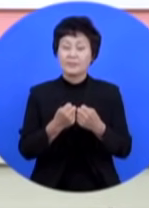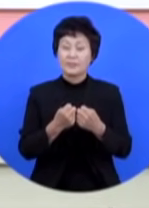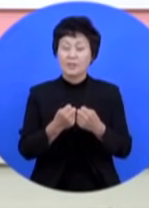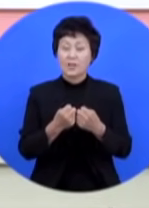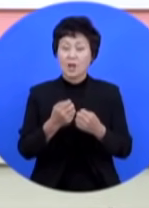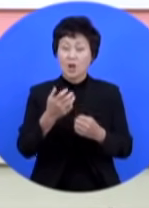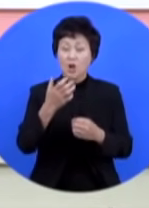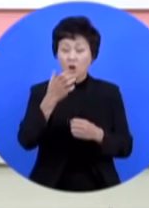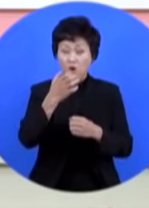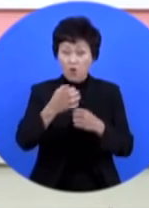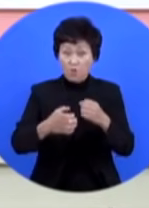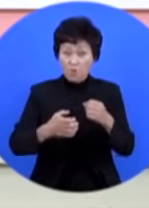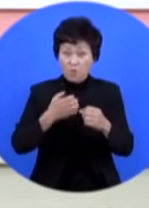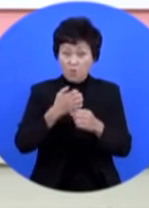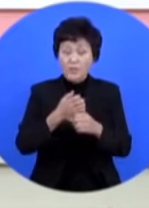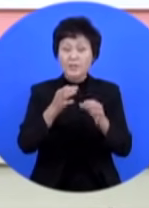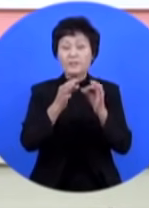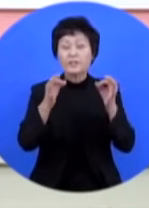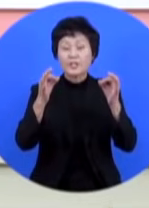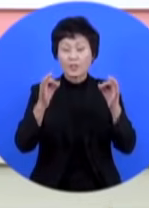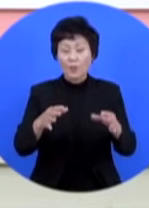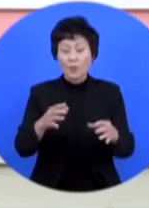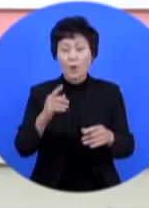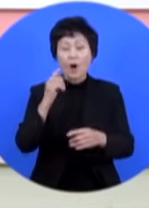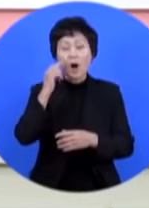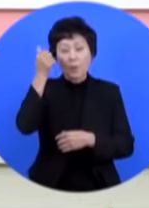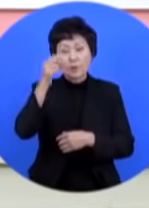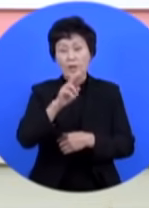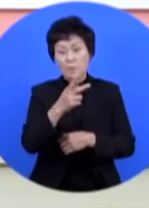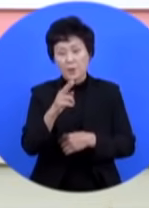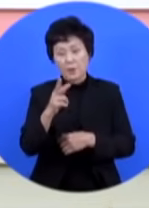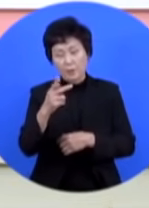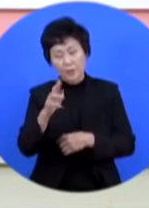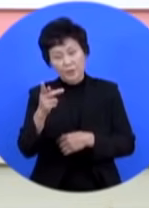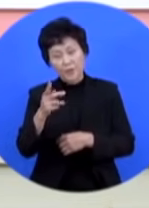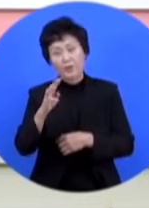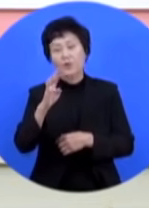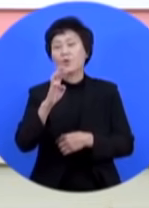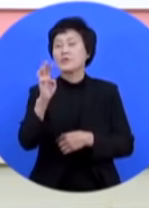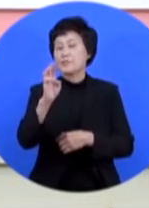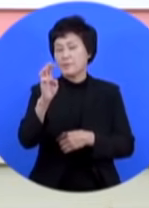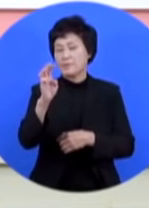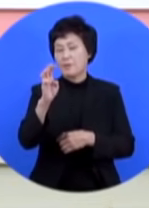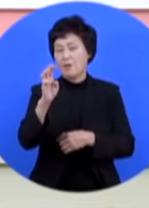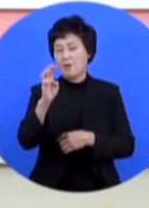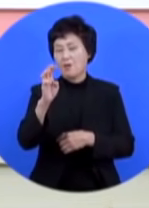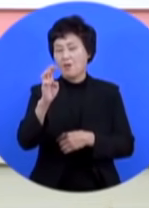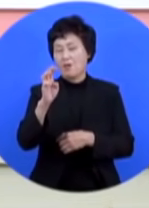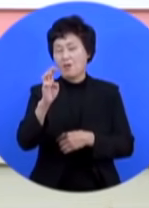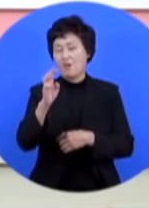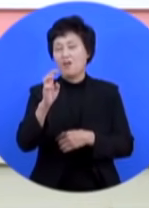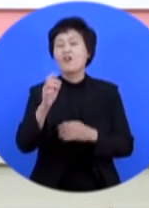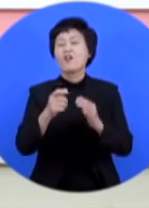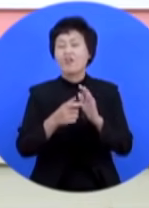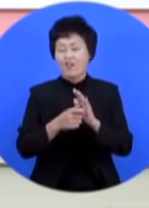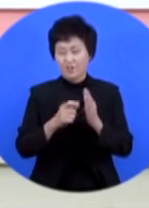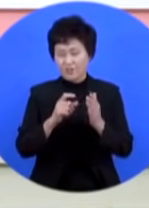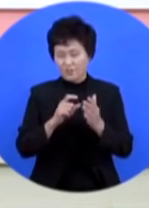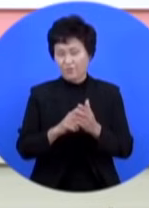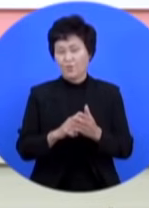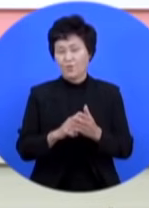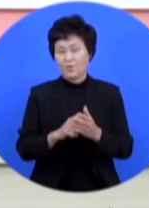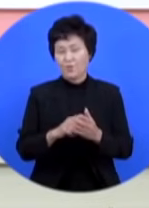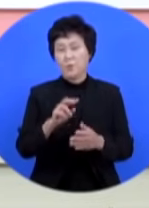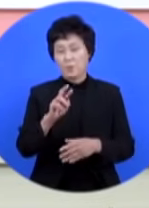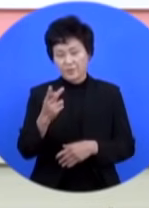90년 동안 30명이 넘는 목사님들이 예, 이렇게 교체가 될 정도였는데 이제